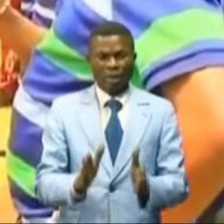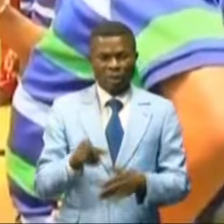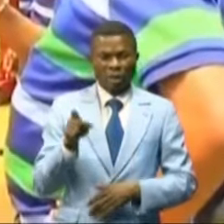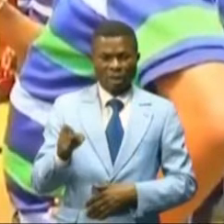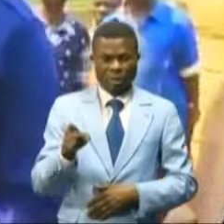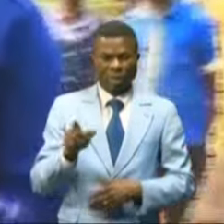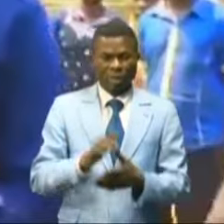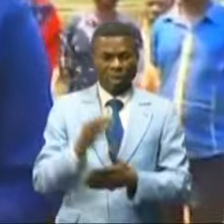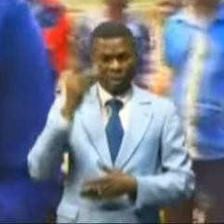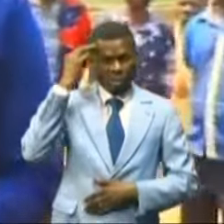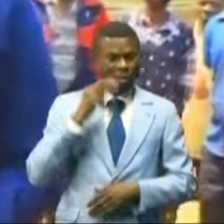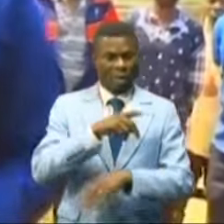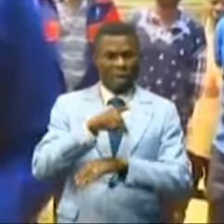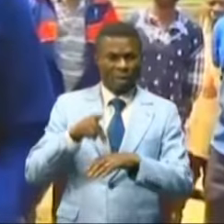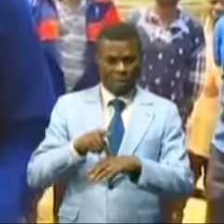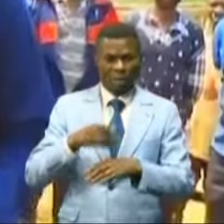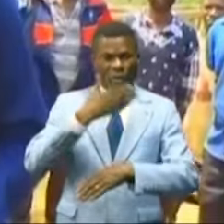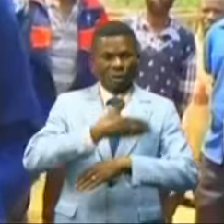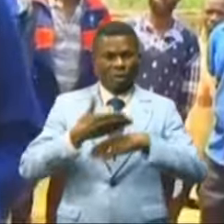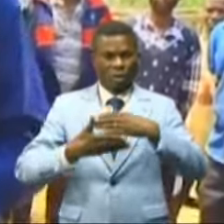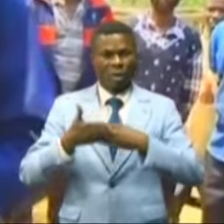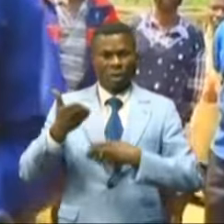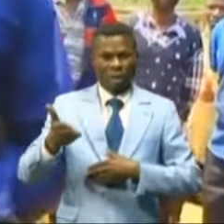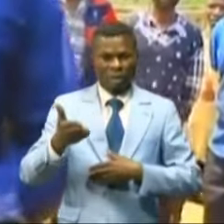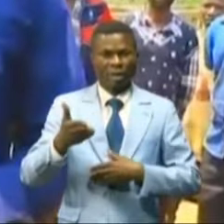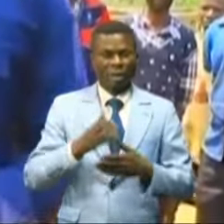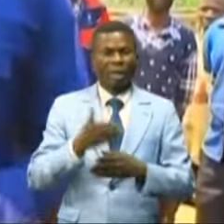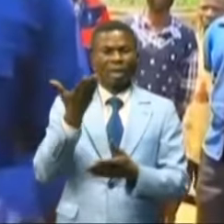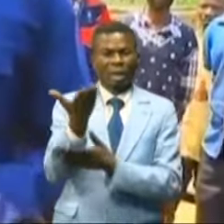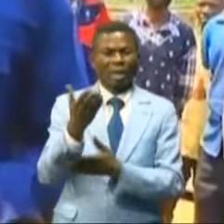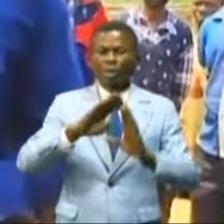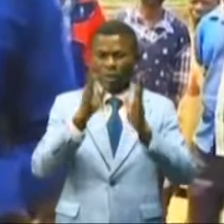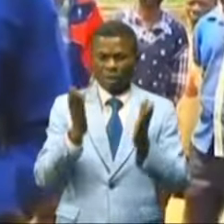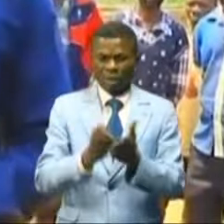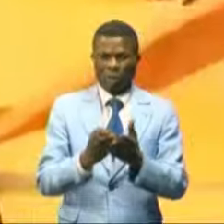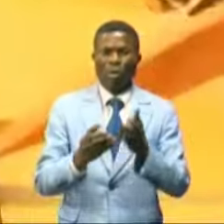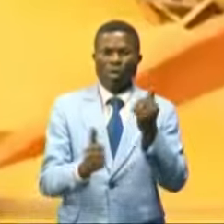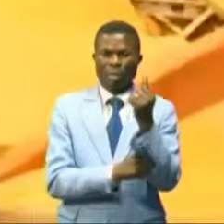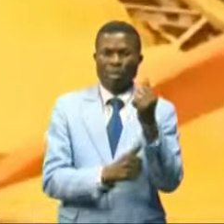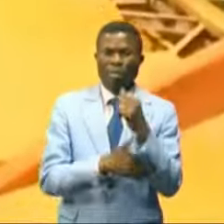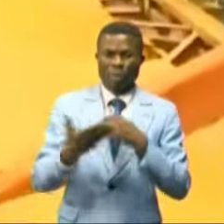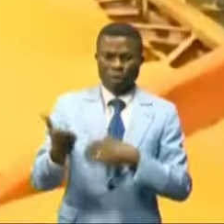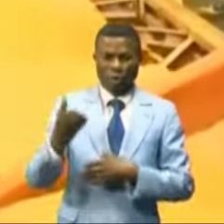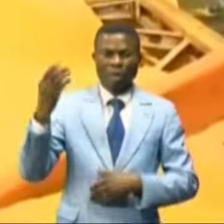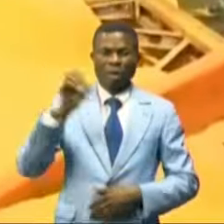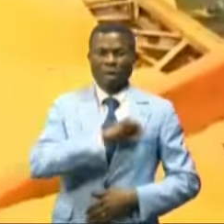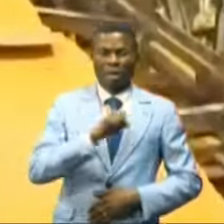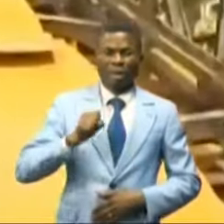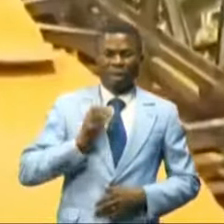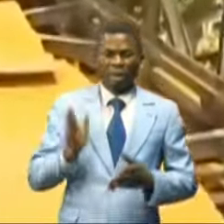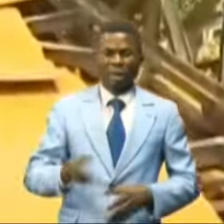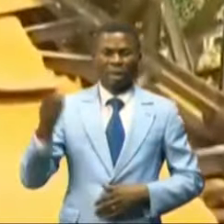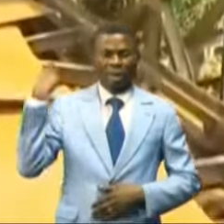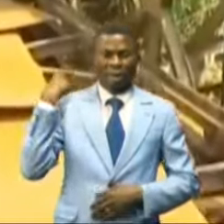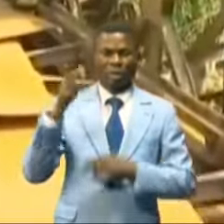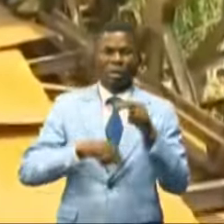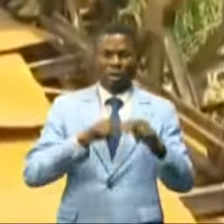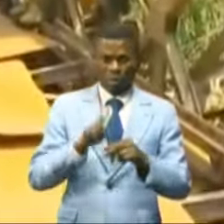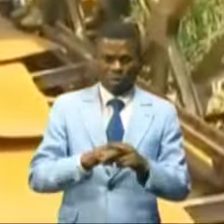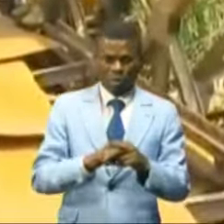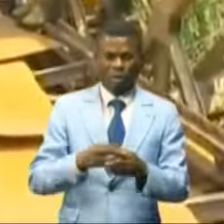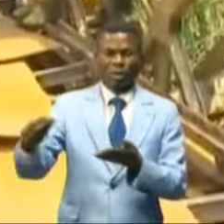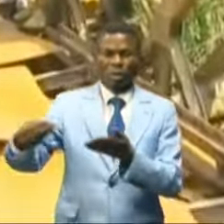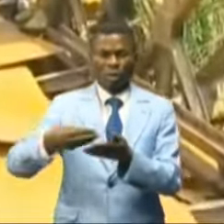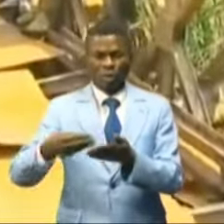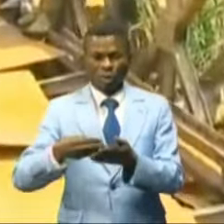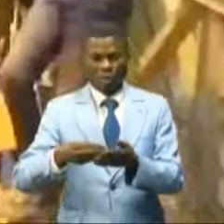routes, le ministre provincial des infrastructures a invité tous les fils du Olomami, sénateurs, députés, à faire un lobbying